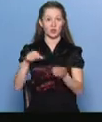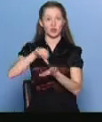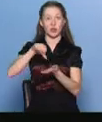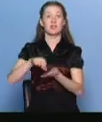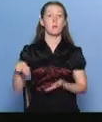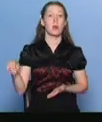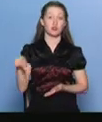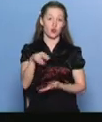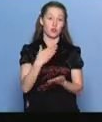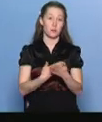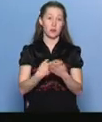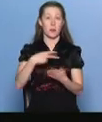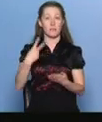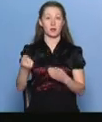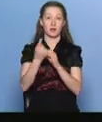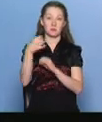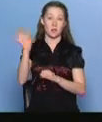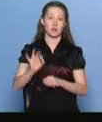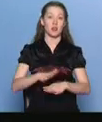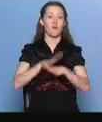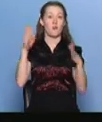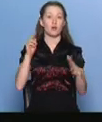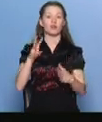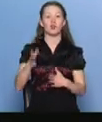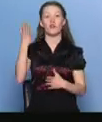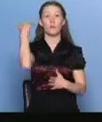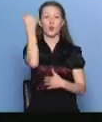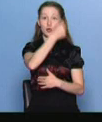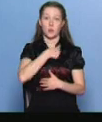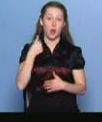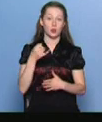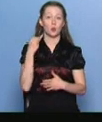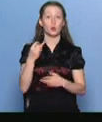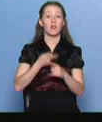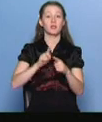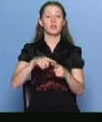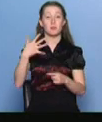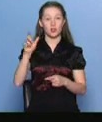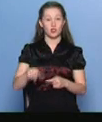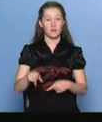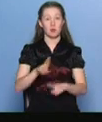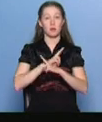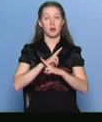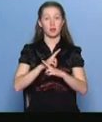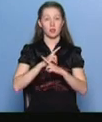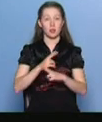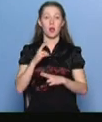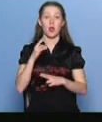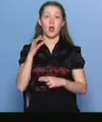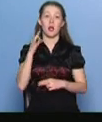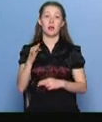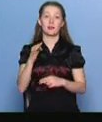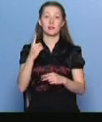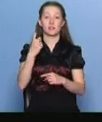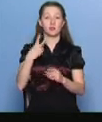пешеходов. Примерно на 11% больше, чем за аналогичный период прошлого года, в результате которого 5 человек погибло и 128 получили травмы различной